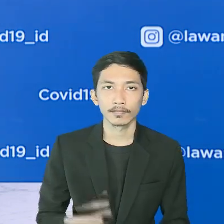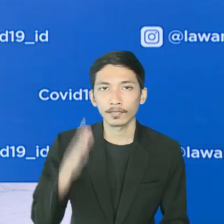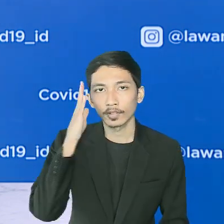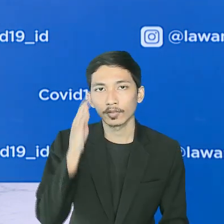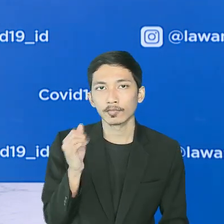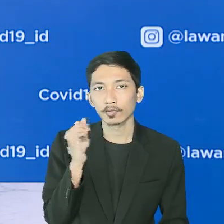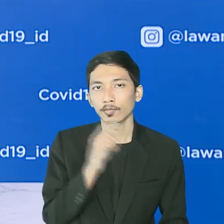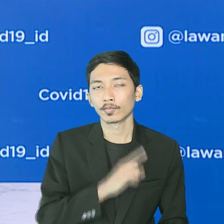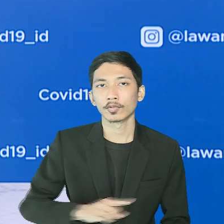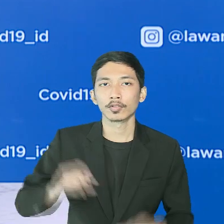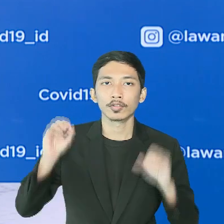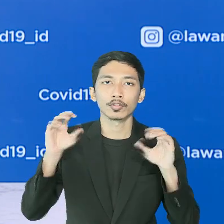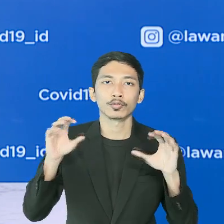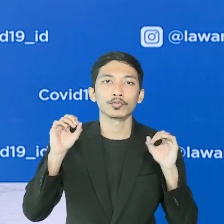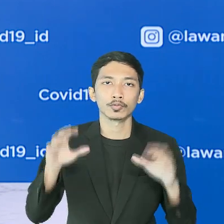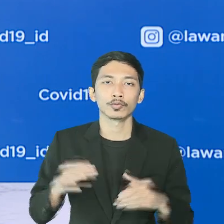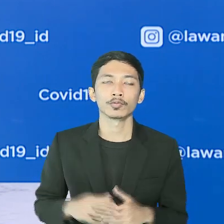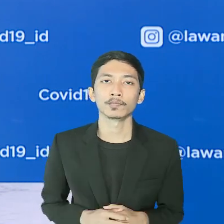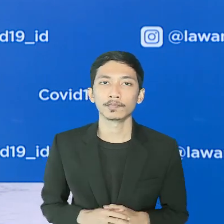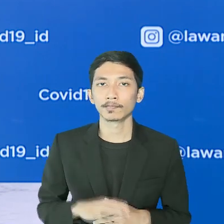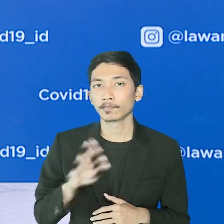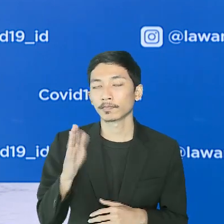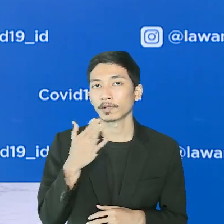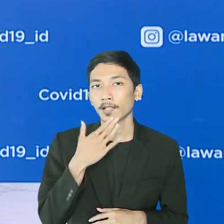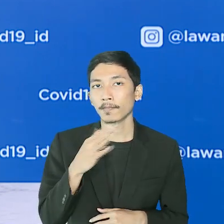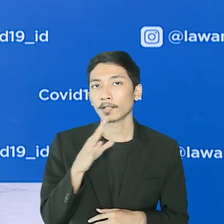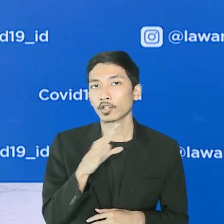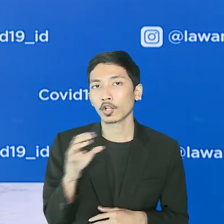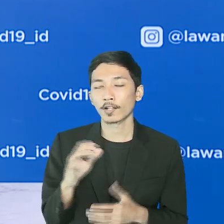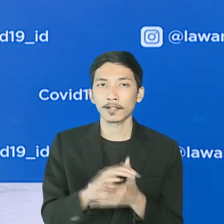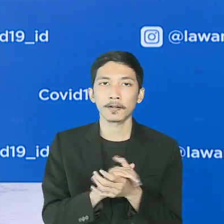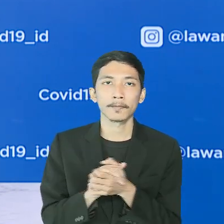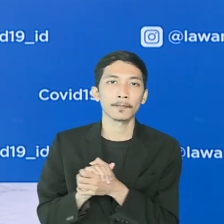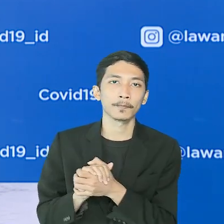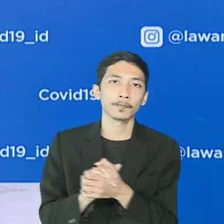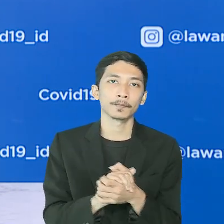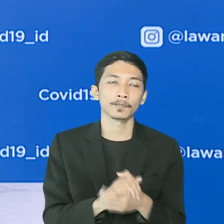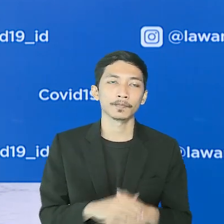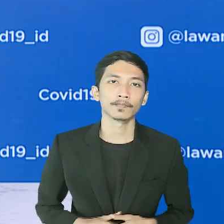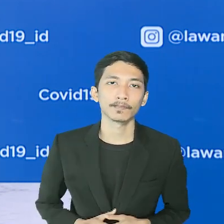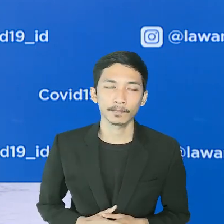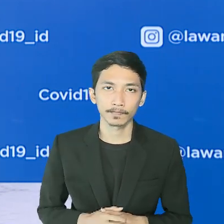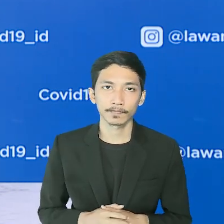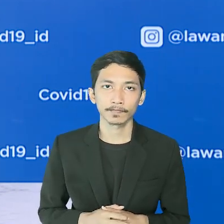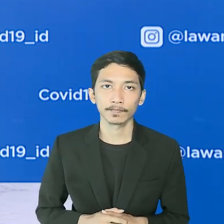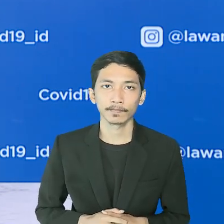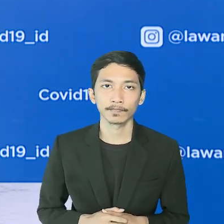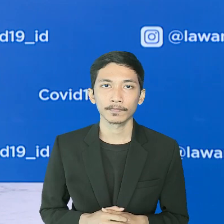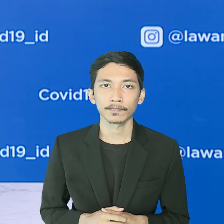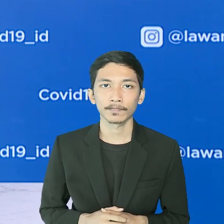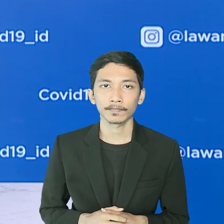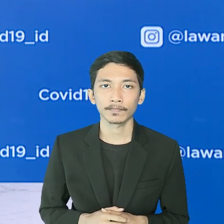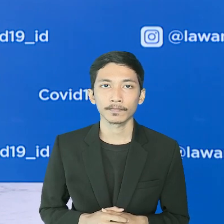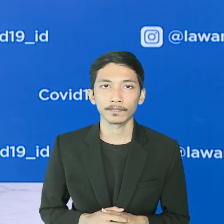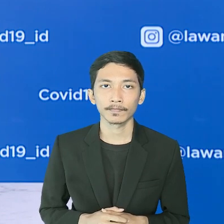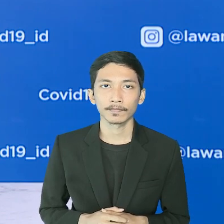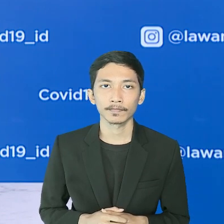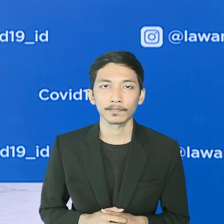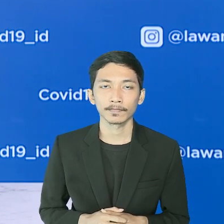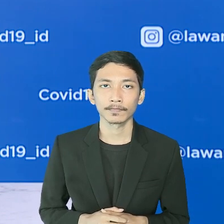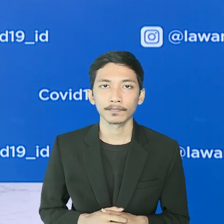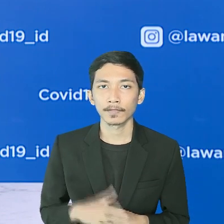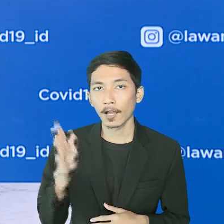Assalamualaikum warahmatullahi wabarakatuh. Selamat sore, salam sejahtera untuk kita semuanya. Hari ini saya akan